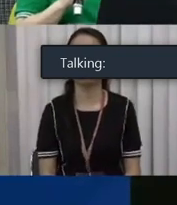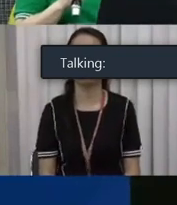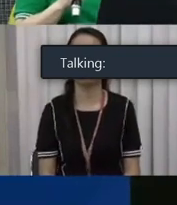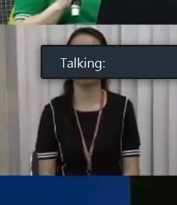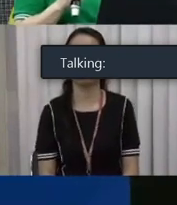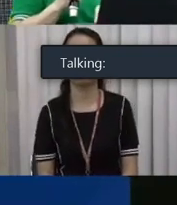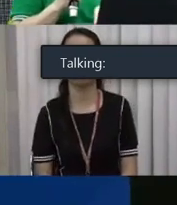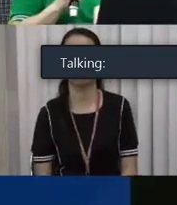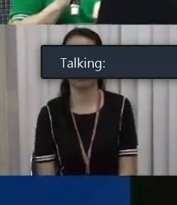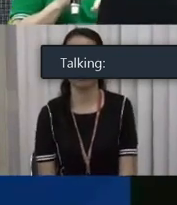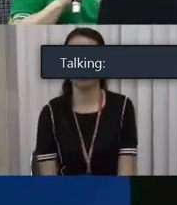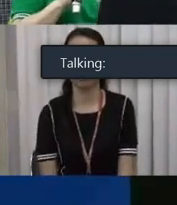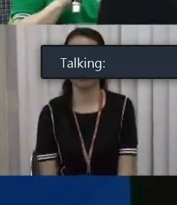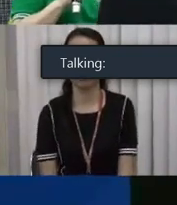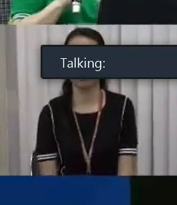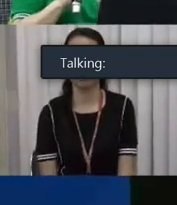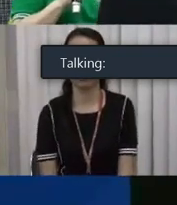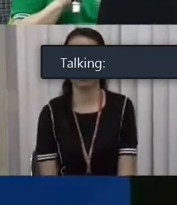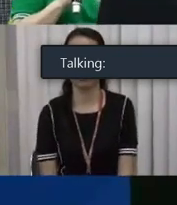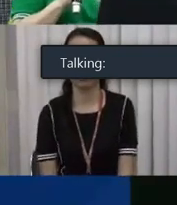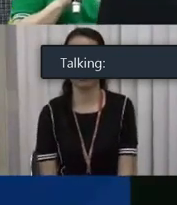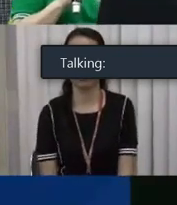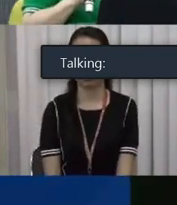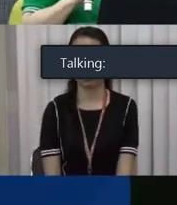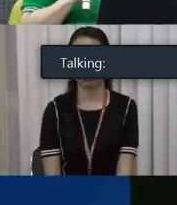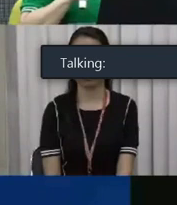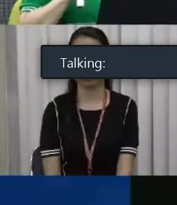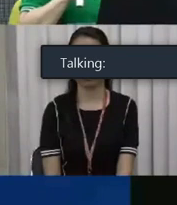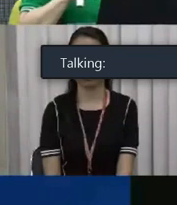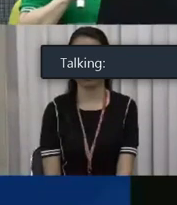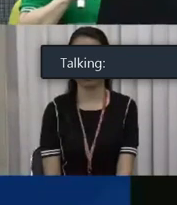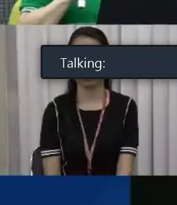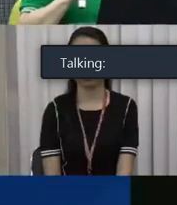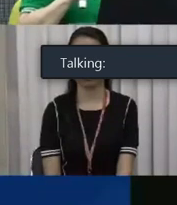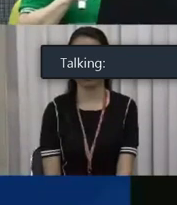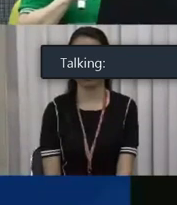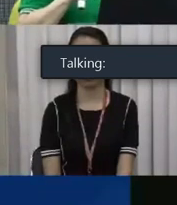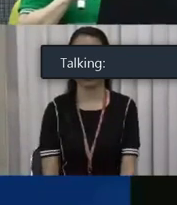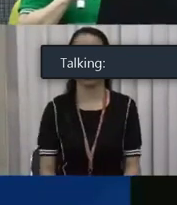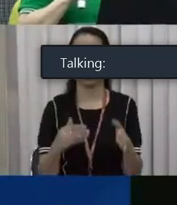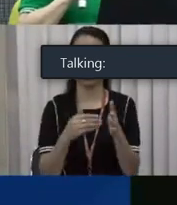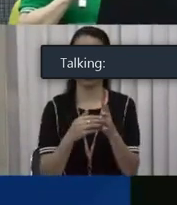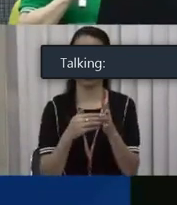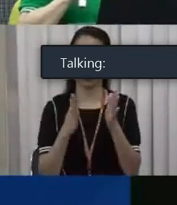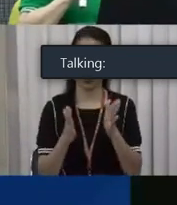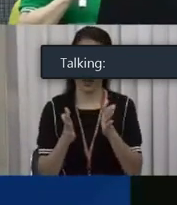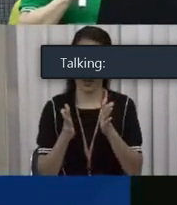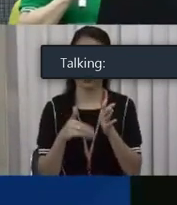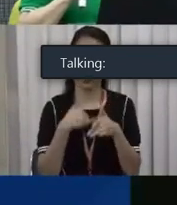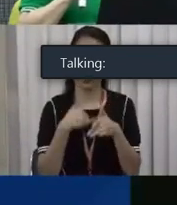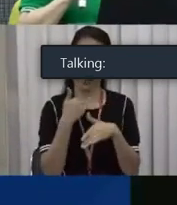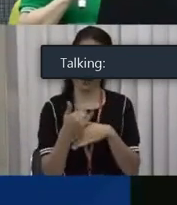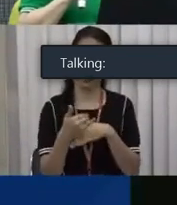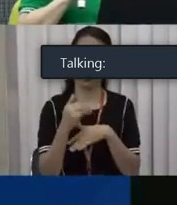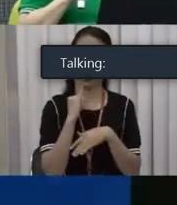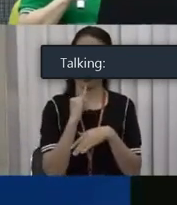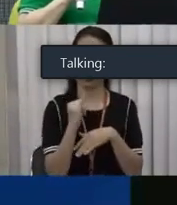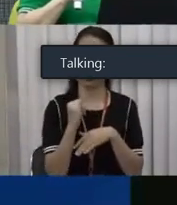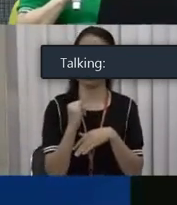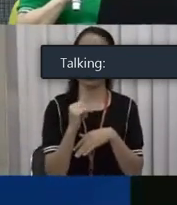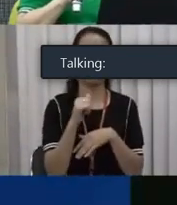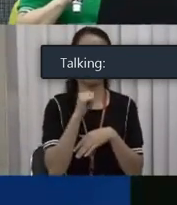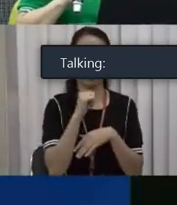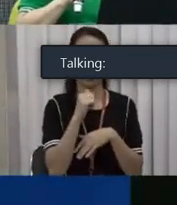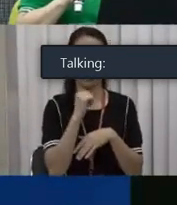techie kuno ta. Mauni ron nga ang ato ang mga estudyante dili gyud mawala sa ilaha nga